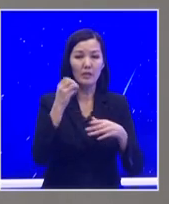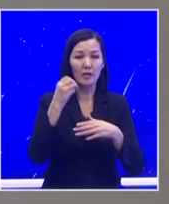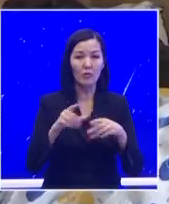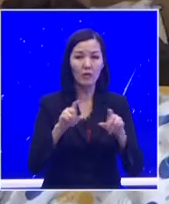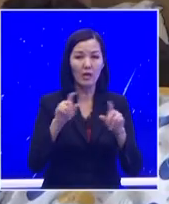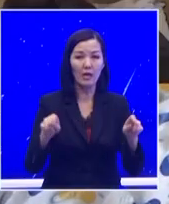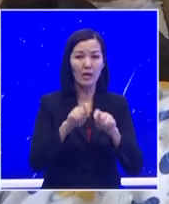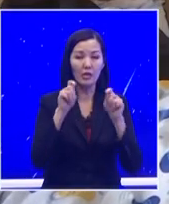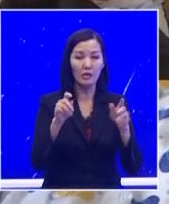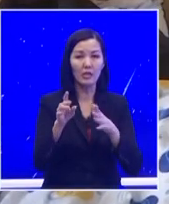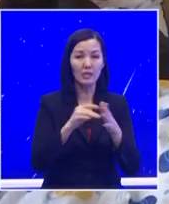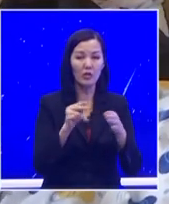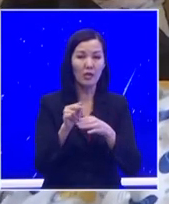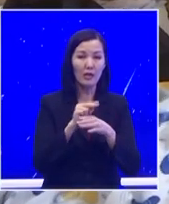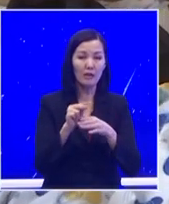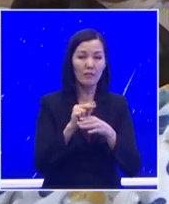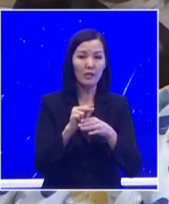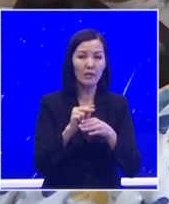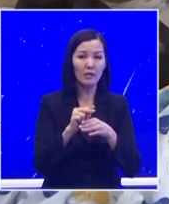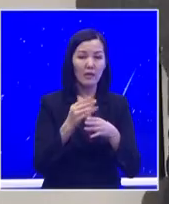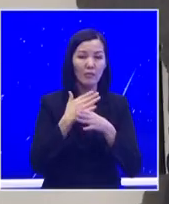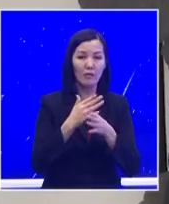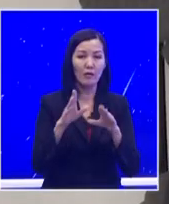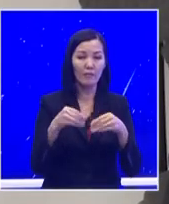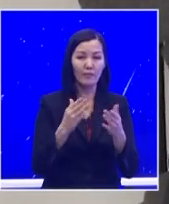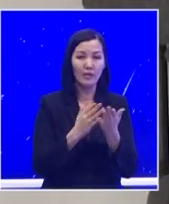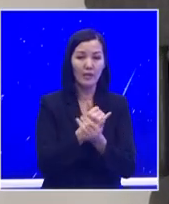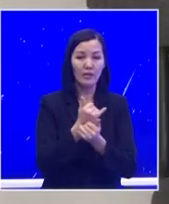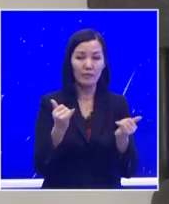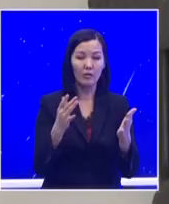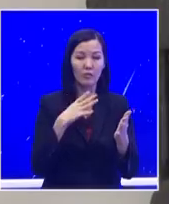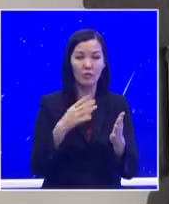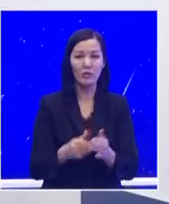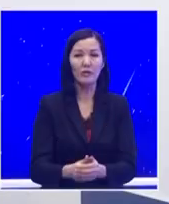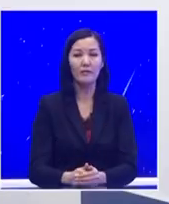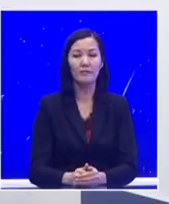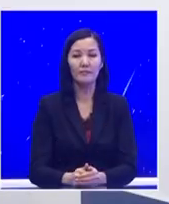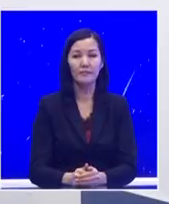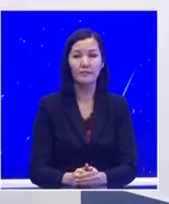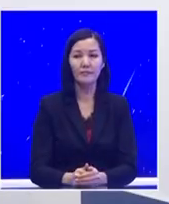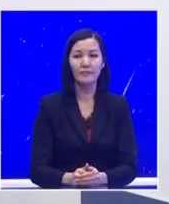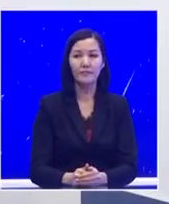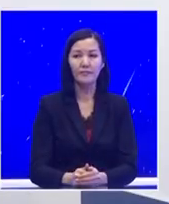ашты. Сап дертіне дауа іздегендерге сапалы ем-дом ұсынып, халықтың ықыласына бөленіп келеді.